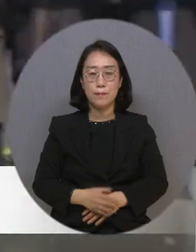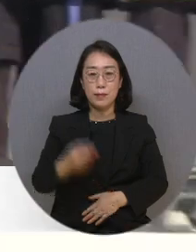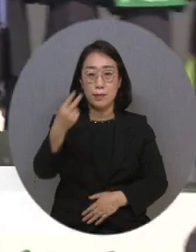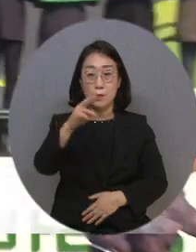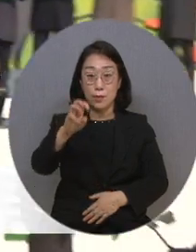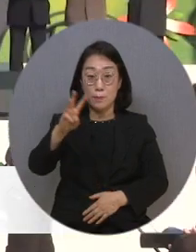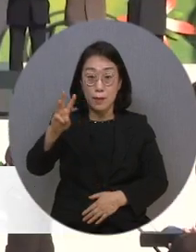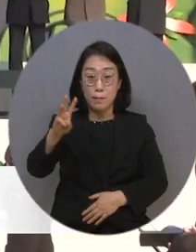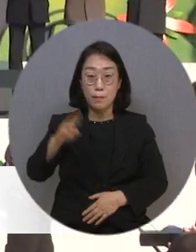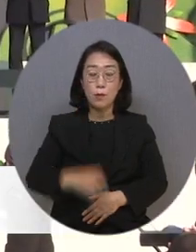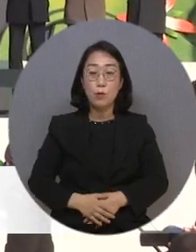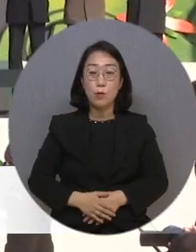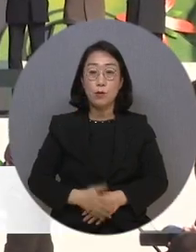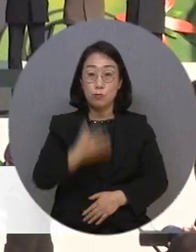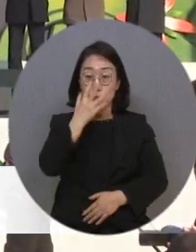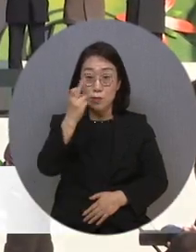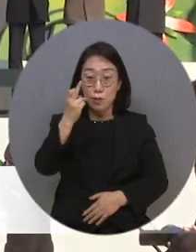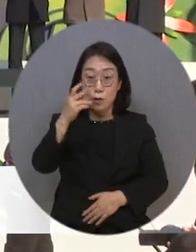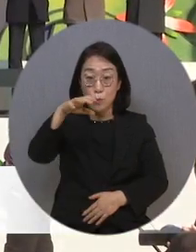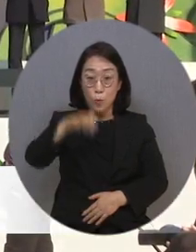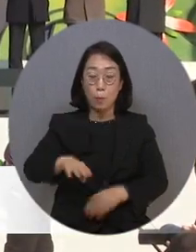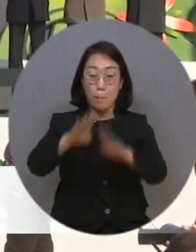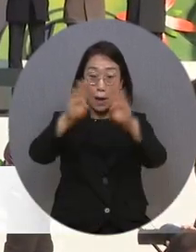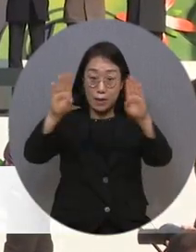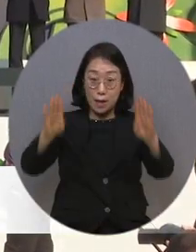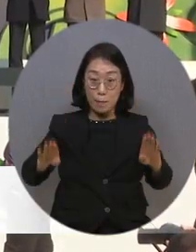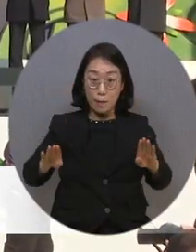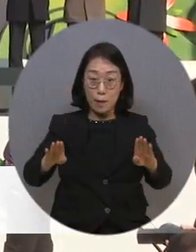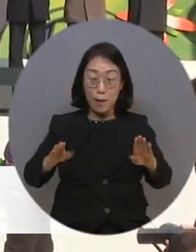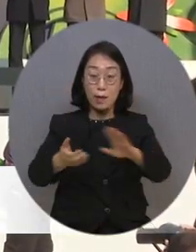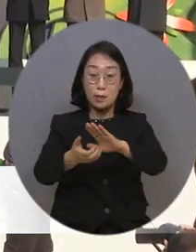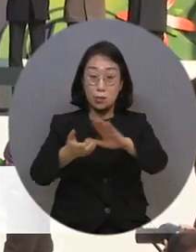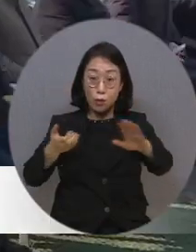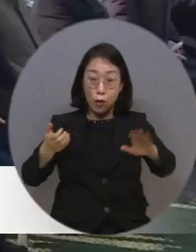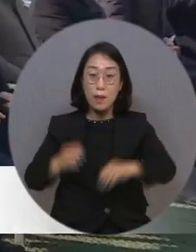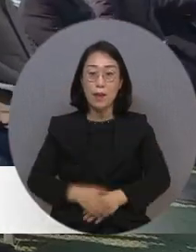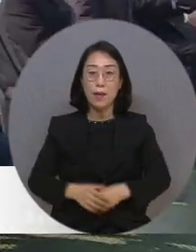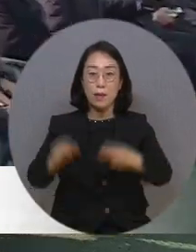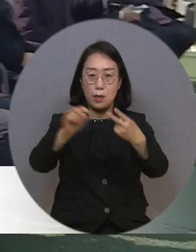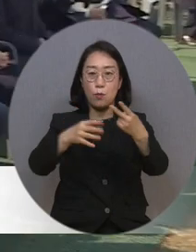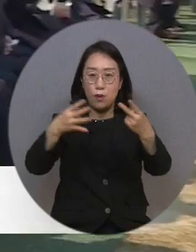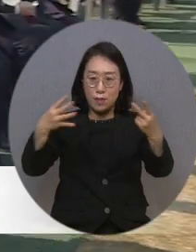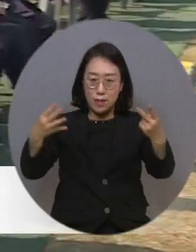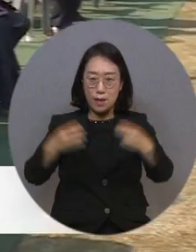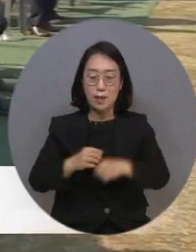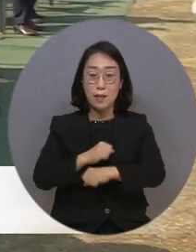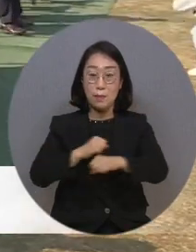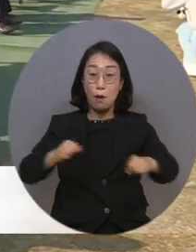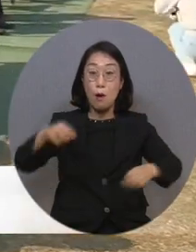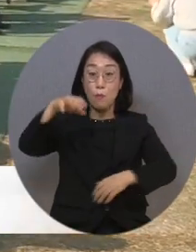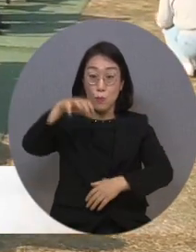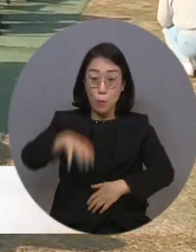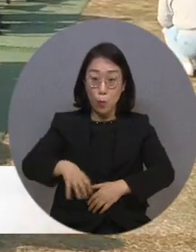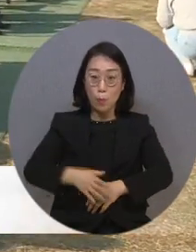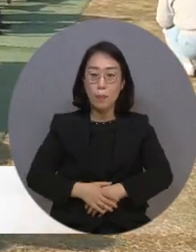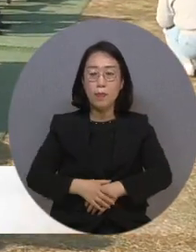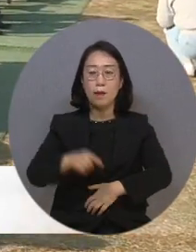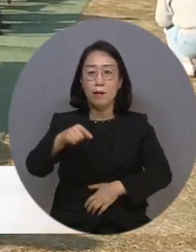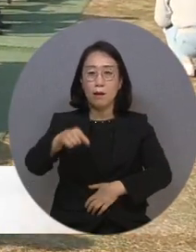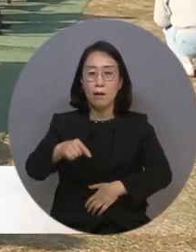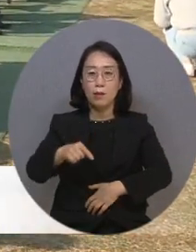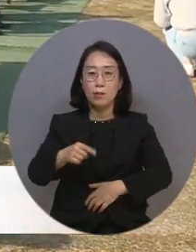2023 순천만 국제정원 박람회 개최를 50일 앞둔 지난 4일 5천그린광장에서 순천만